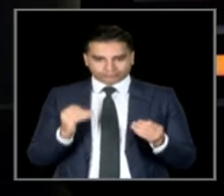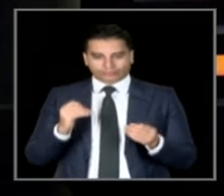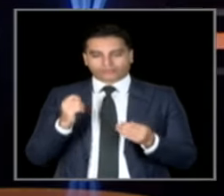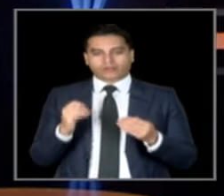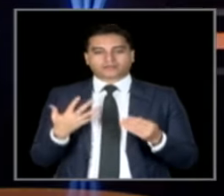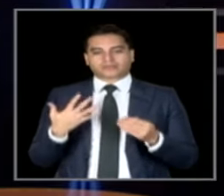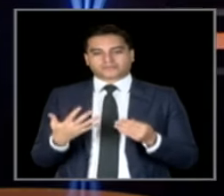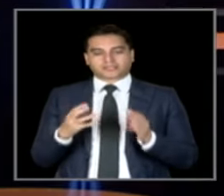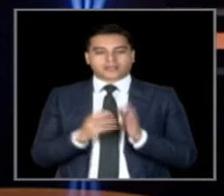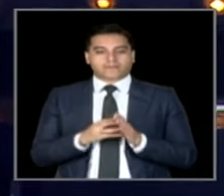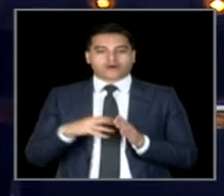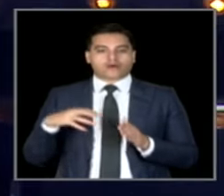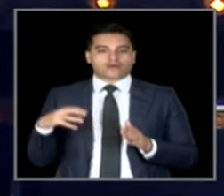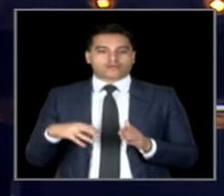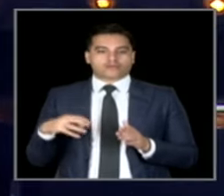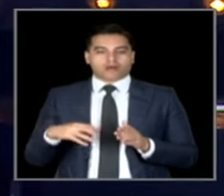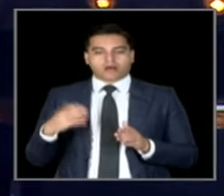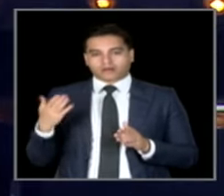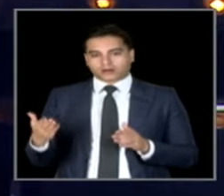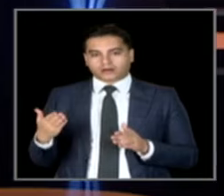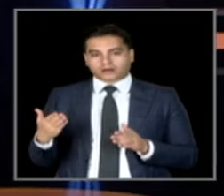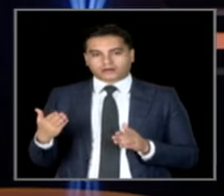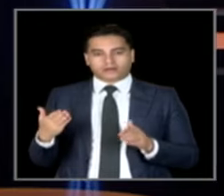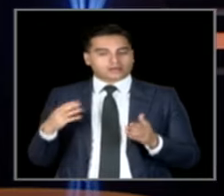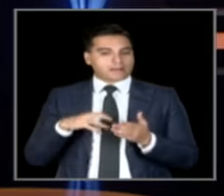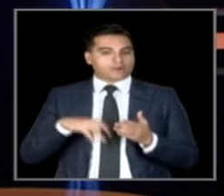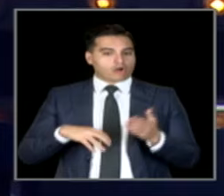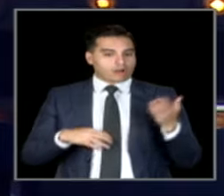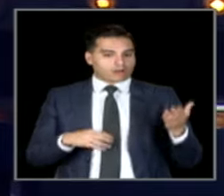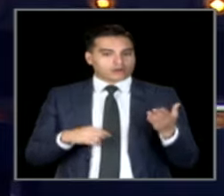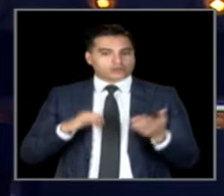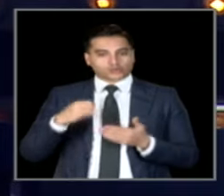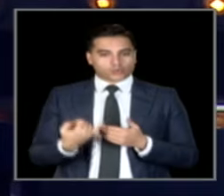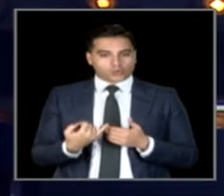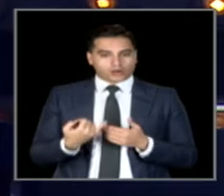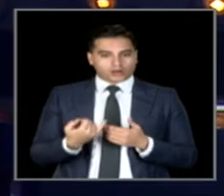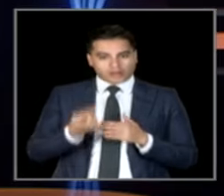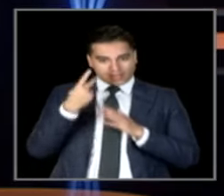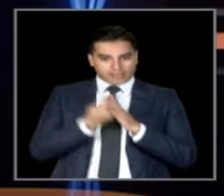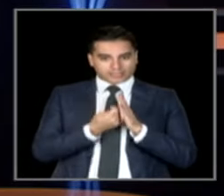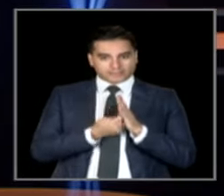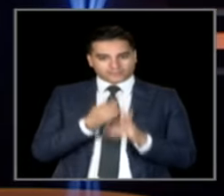5. جامعة القاهرة تاخدوا جوكر في الأدب. على حسب الماتش. أنت هتمثل يا ميدو؟